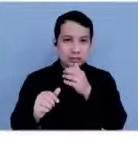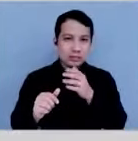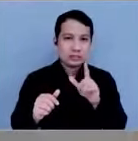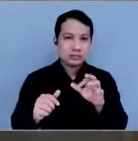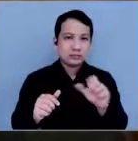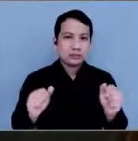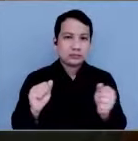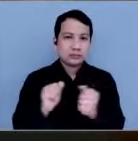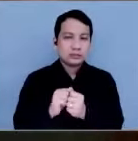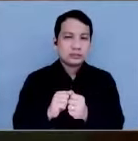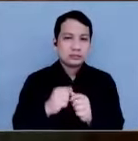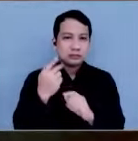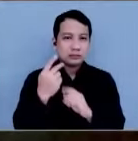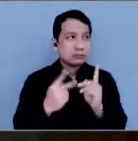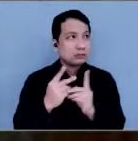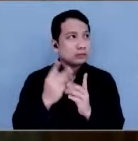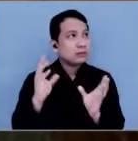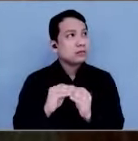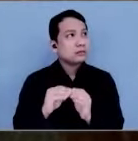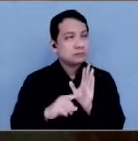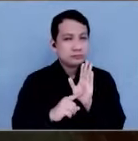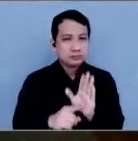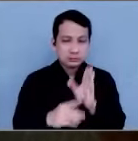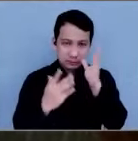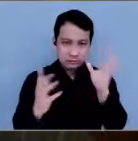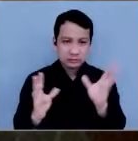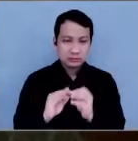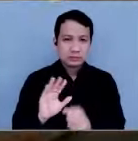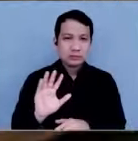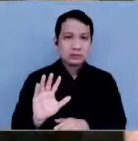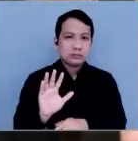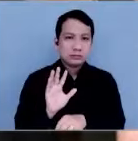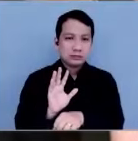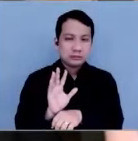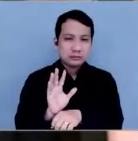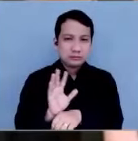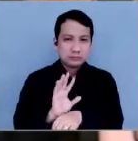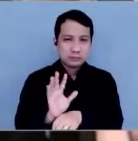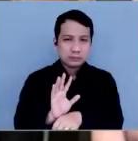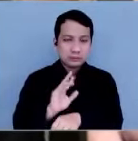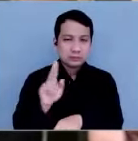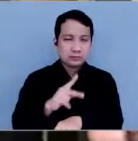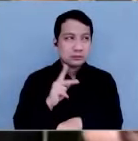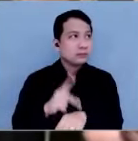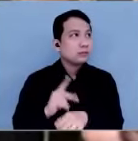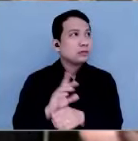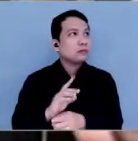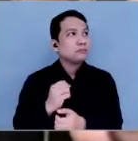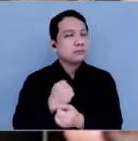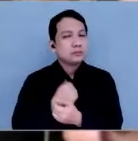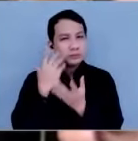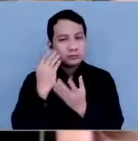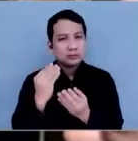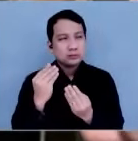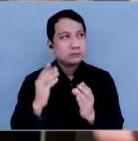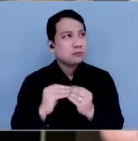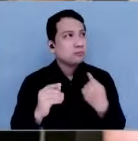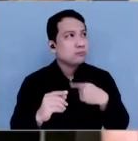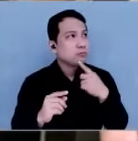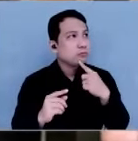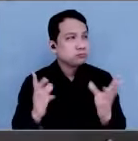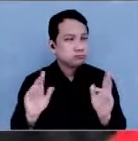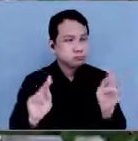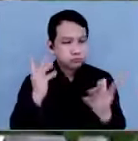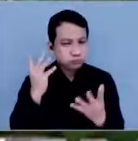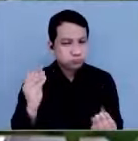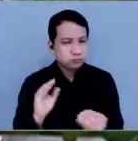ng pagmamahal na ipinamalas niya sa Philippine cinema. She loved the movies and she loved the people of the